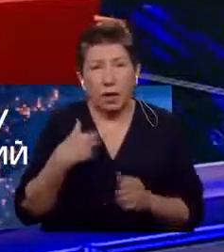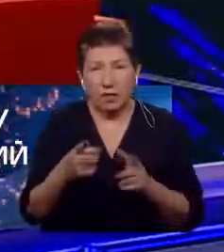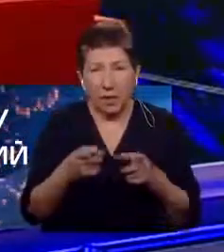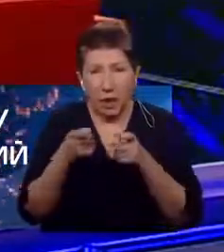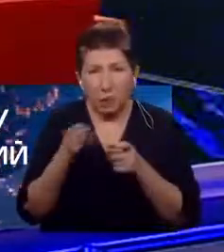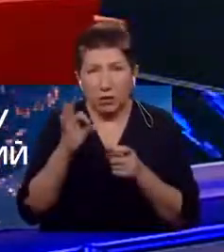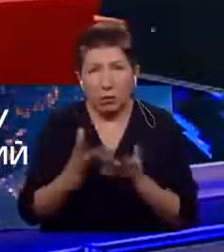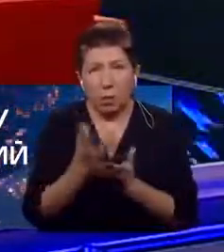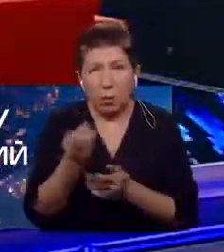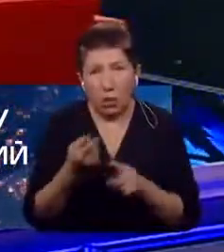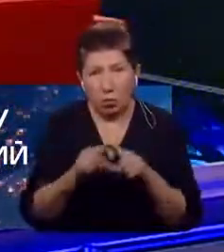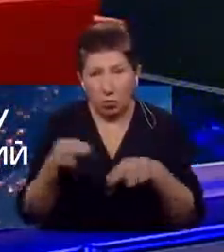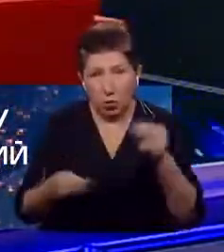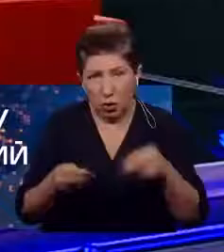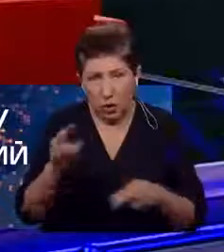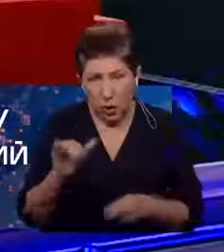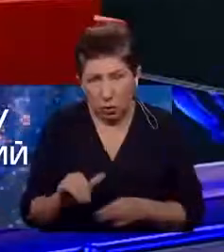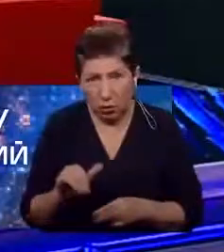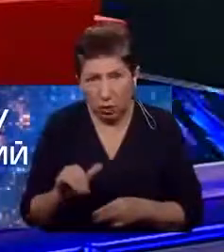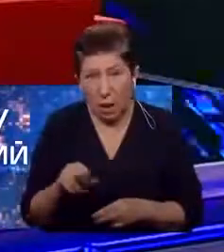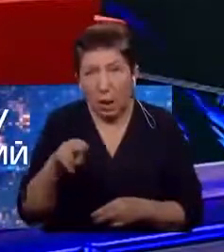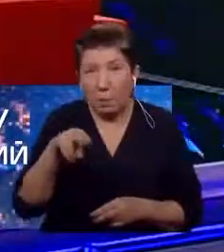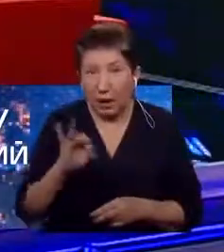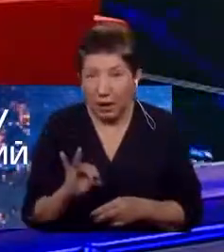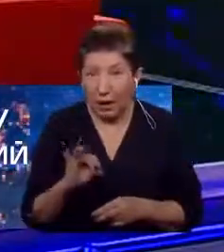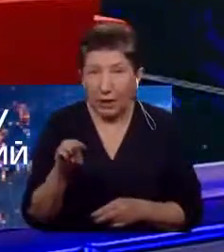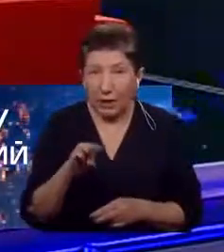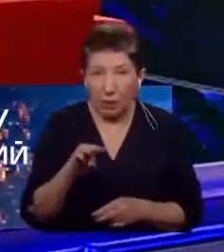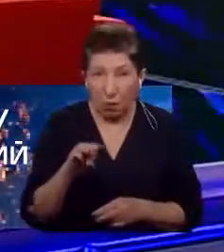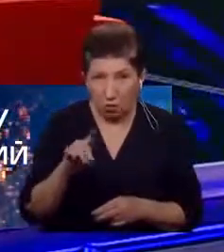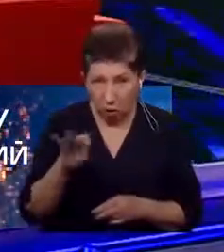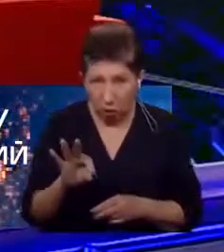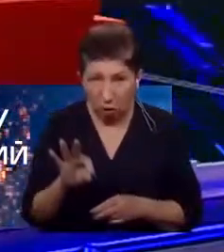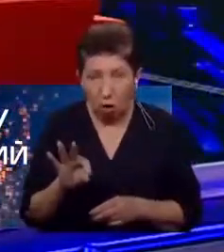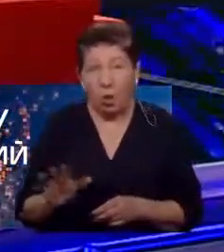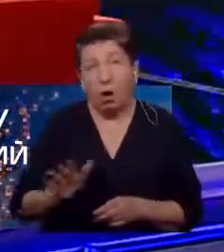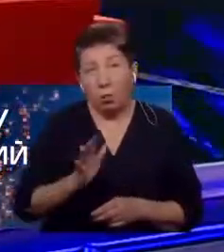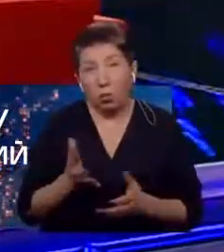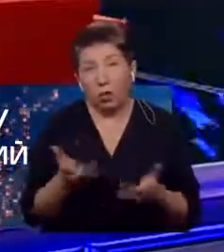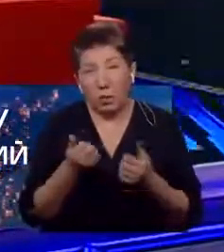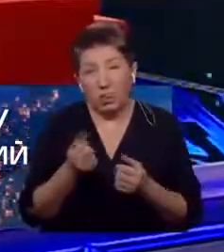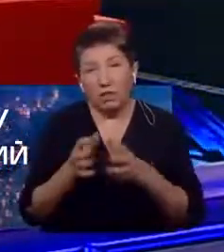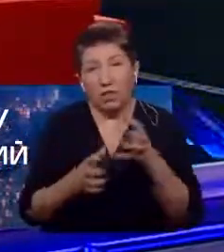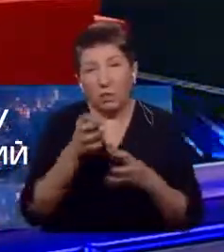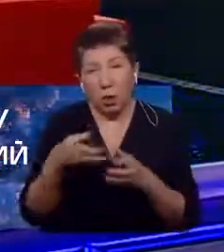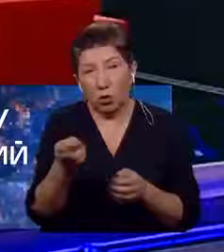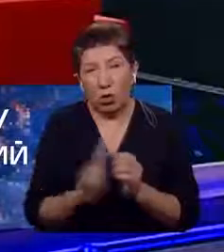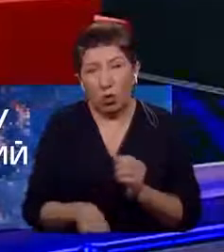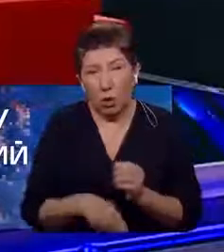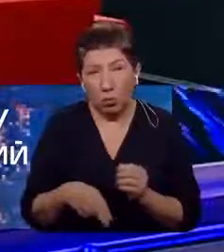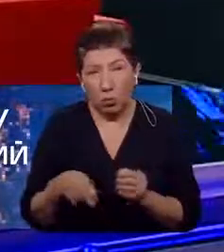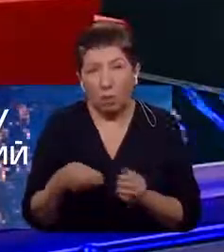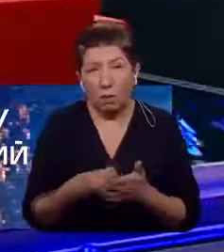в оплату цього контракту. При Тимошенко було отримано від Міжнародного валютного